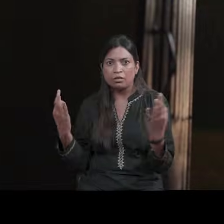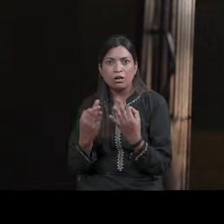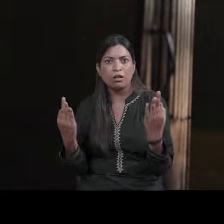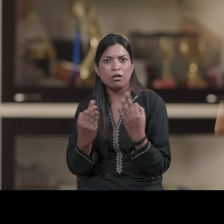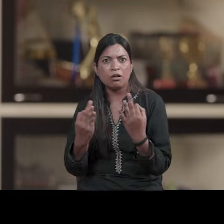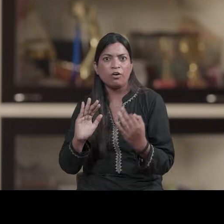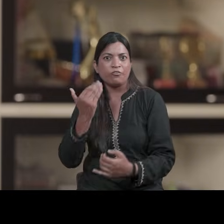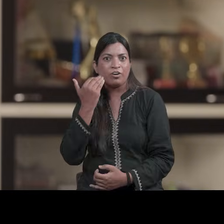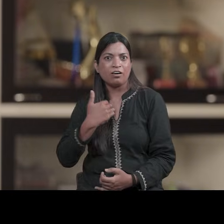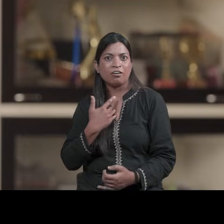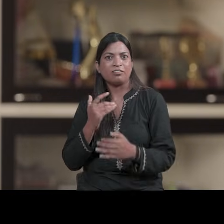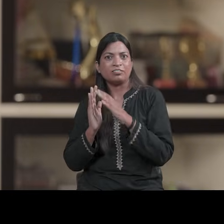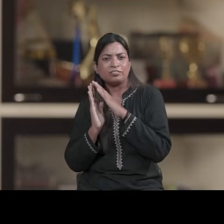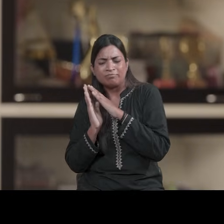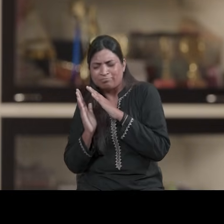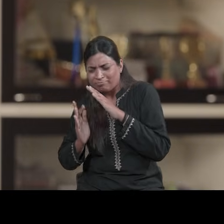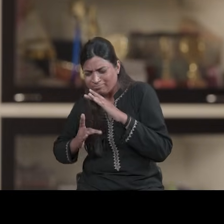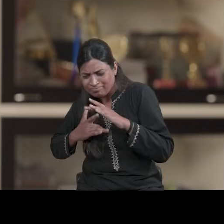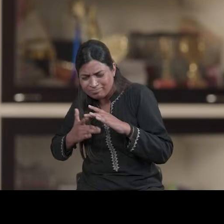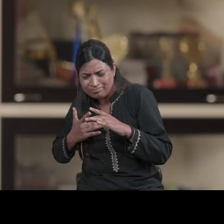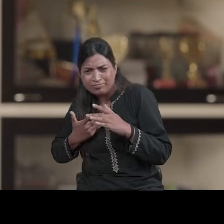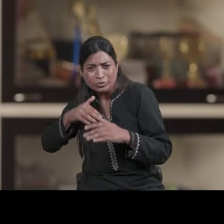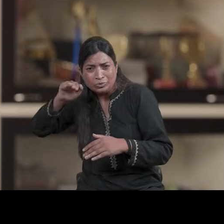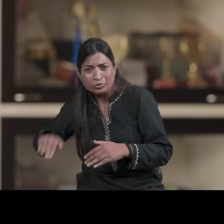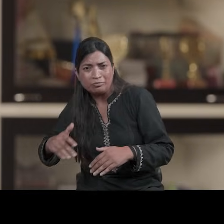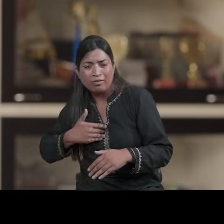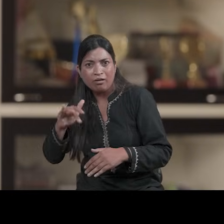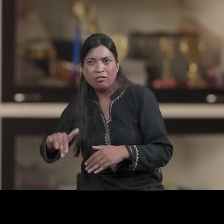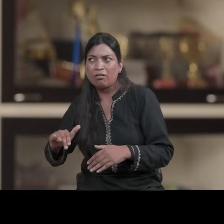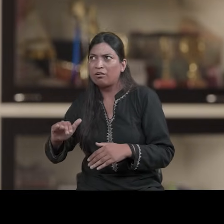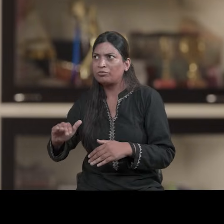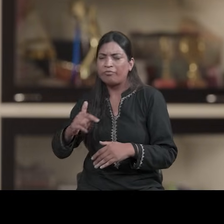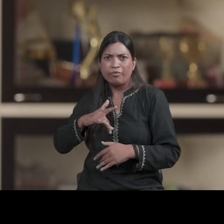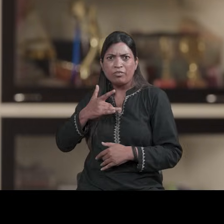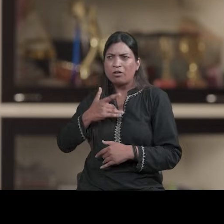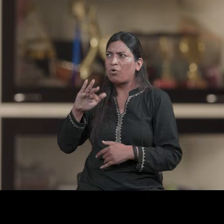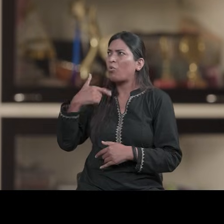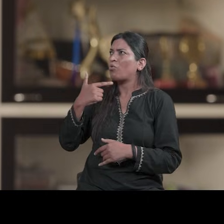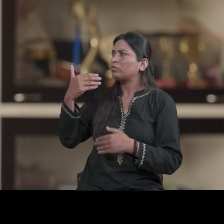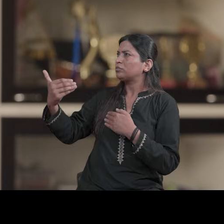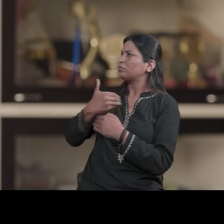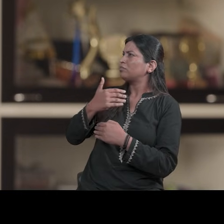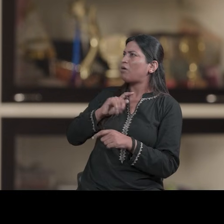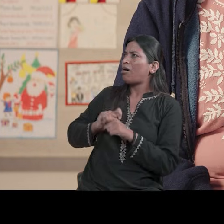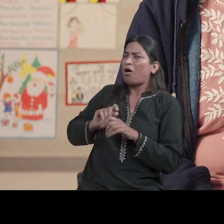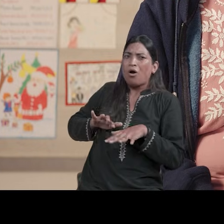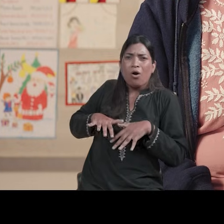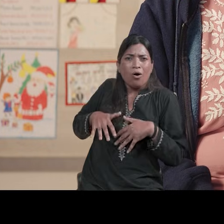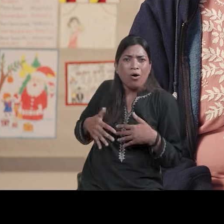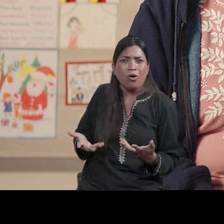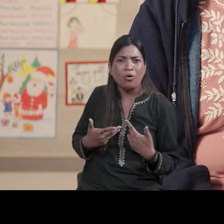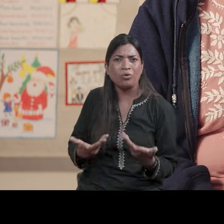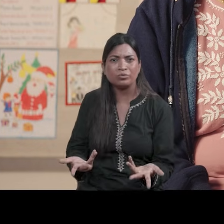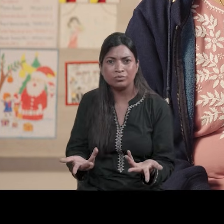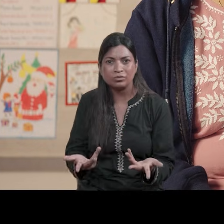लगता था। मतलब जब हम भी छोटे थे ना, हमारी एज कम थी, तो हमको लगता था कि अरे यार ऐसे कोई अपने को मार देगा तो अपन कैसे काम कर पाएंगे। लेकिन अब जब